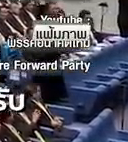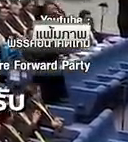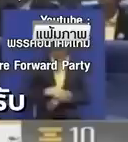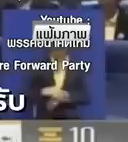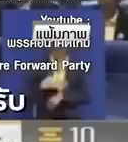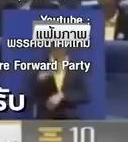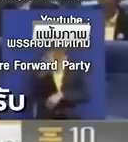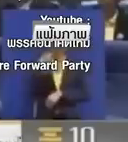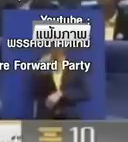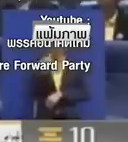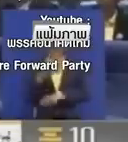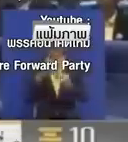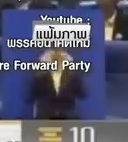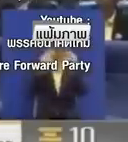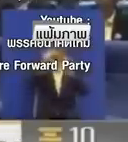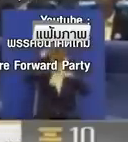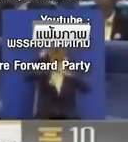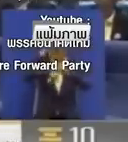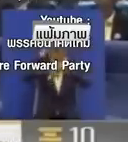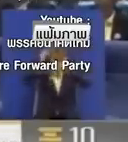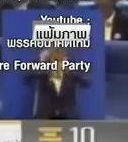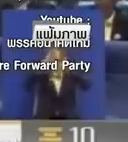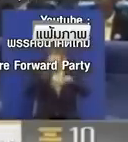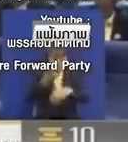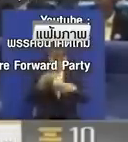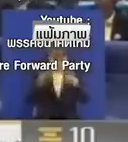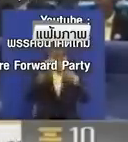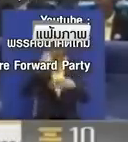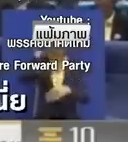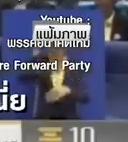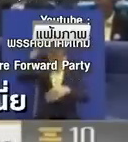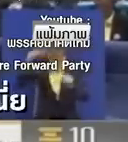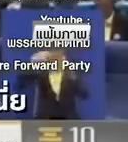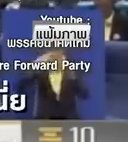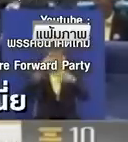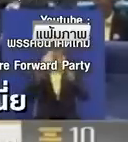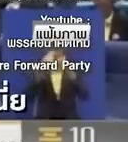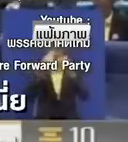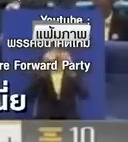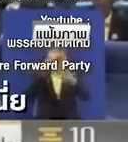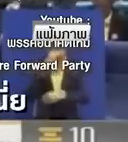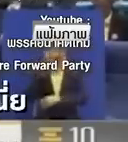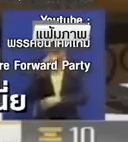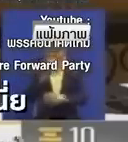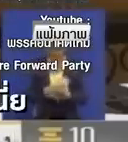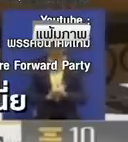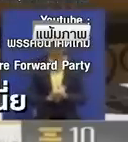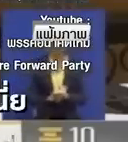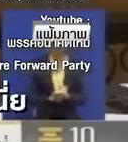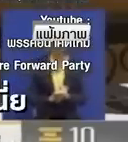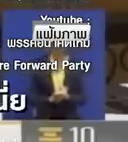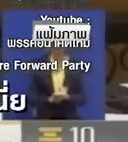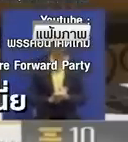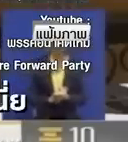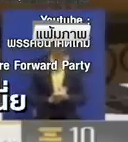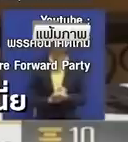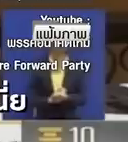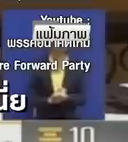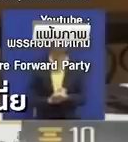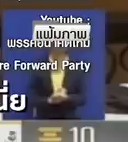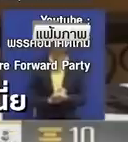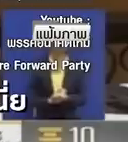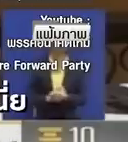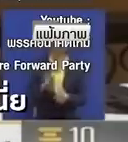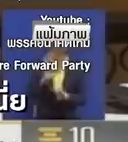มือนกันต่อให้พุทธหน้าเนี่ยศาลสั่งให้พิธาหยุดปฏิบัติหน้าที่ส.ส.พิธาอยู่ข้างนอกแต่ถ้า